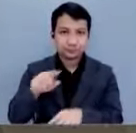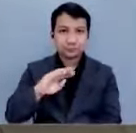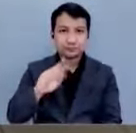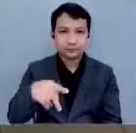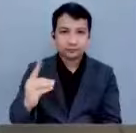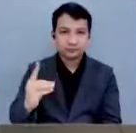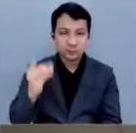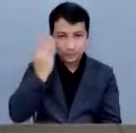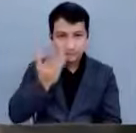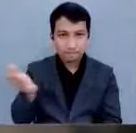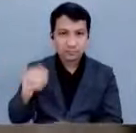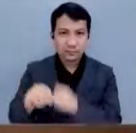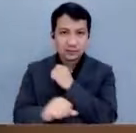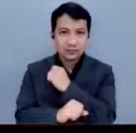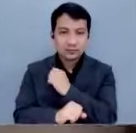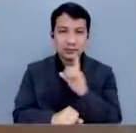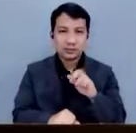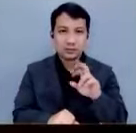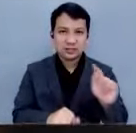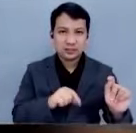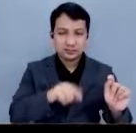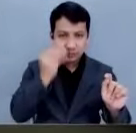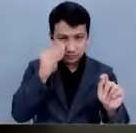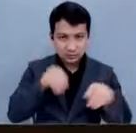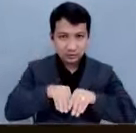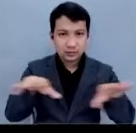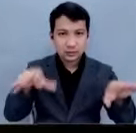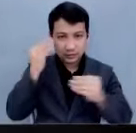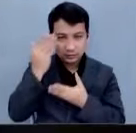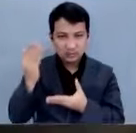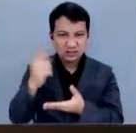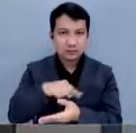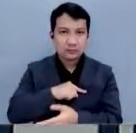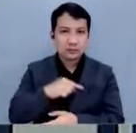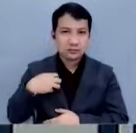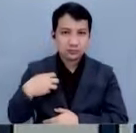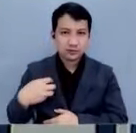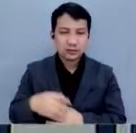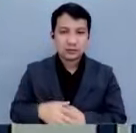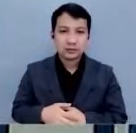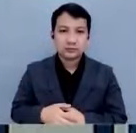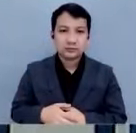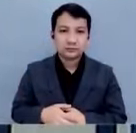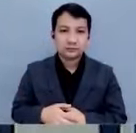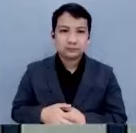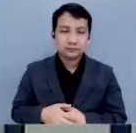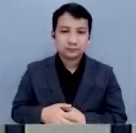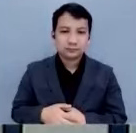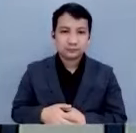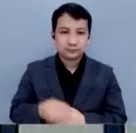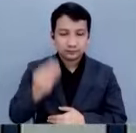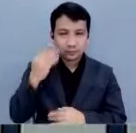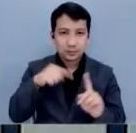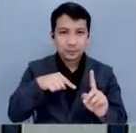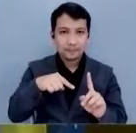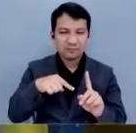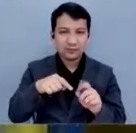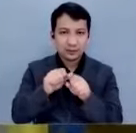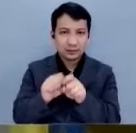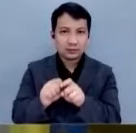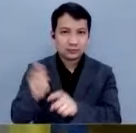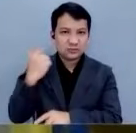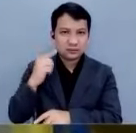na may nandurukot sa LRT, kaya nag-deploy sila ng mga nakasibilyang pulis. Unang nahuli ang isang magkatandem noong